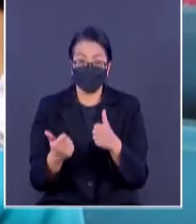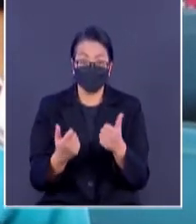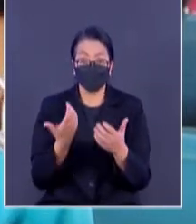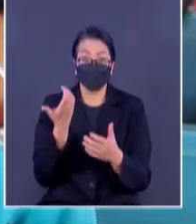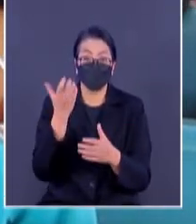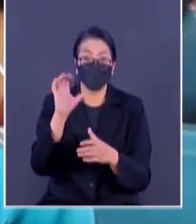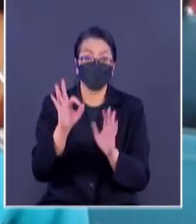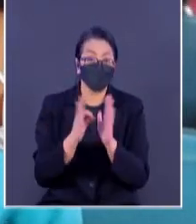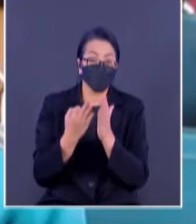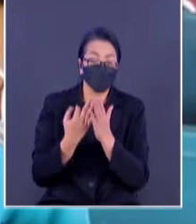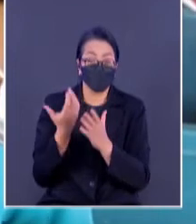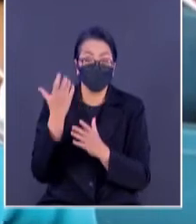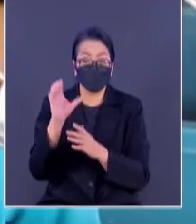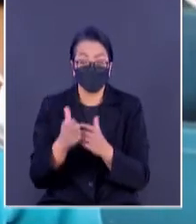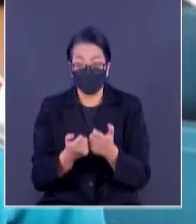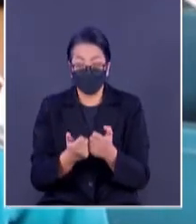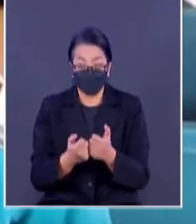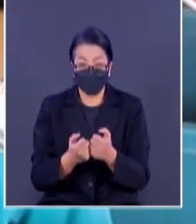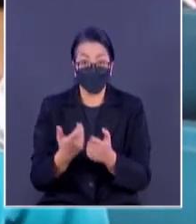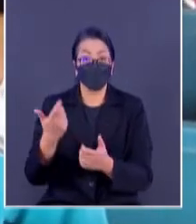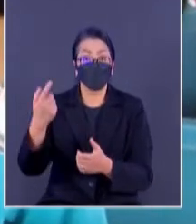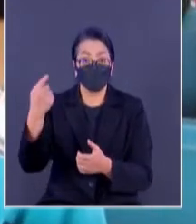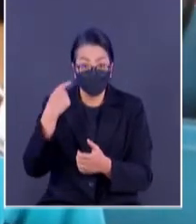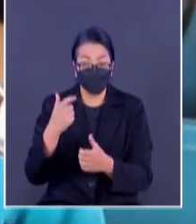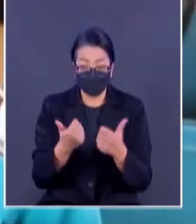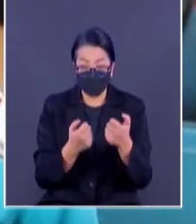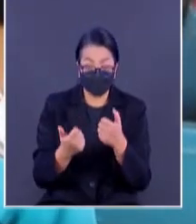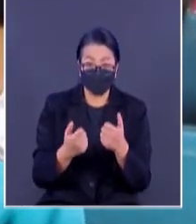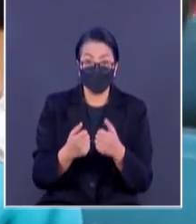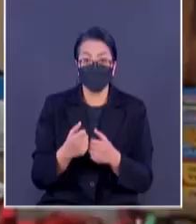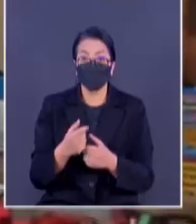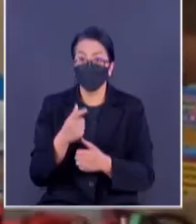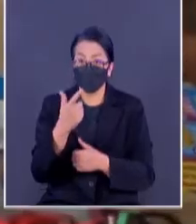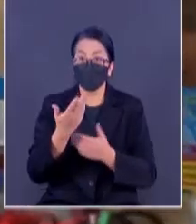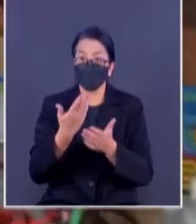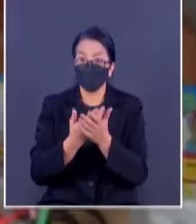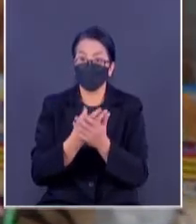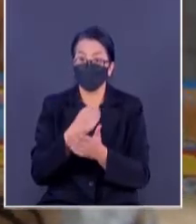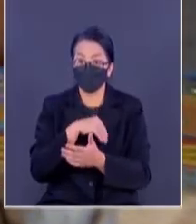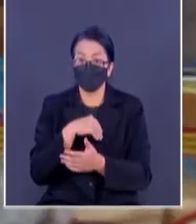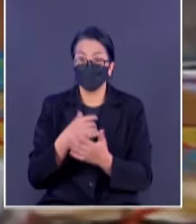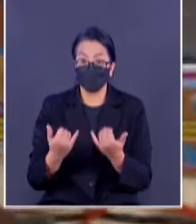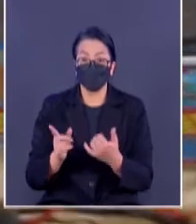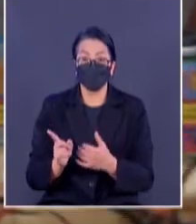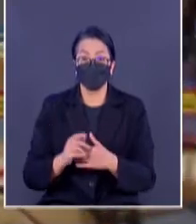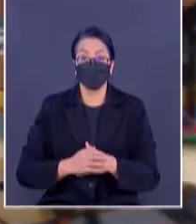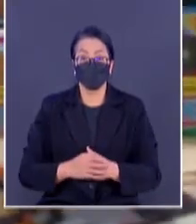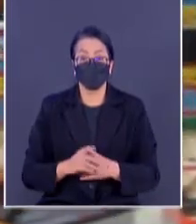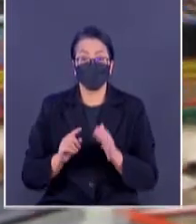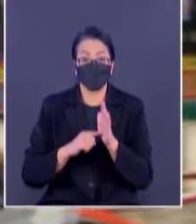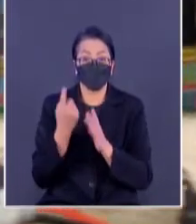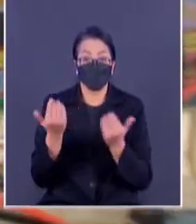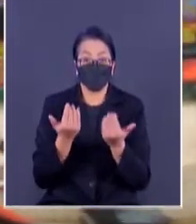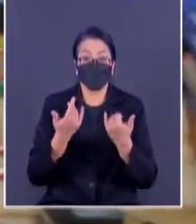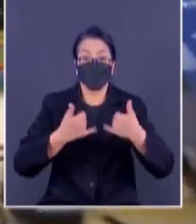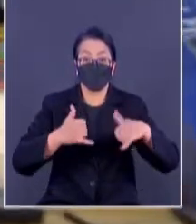ล่นบ้างอะไรบ้างเนี่ยก็จะมีคนสั่งมาครับ โอ้ทำให้ลูกเล่นตอนนี้มีคนสั่งซื้อแล้วนะ คือตอนนี้เข